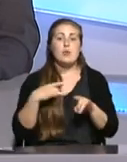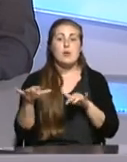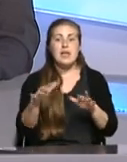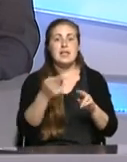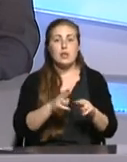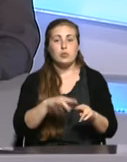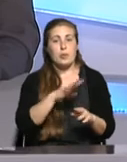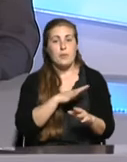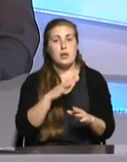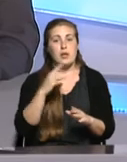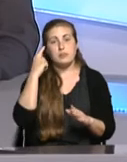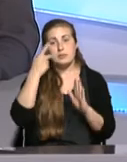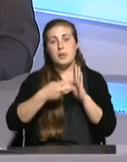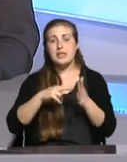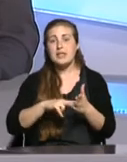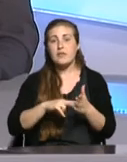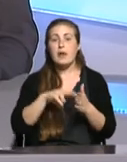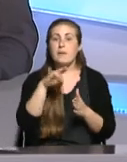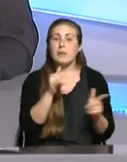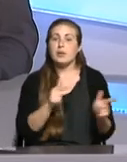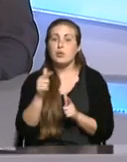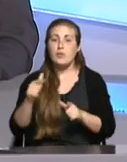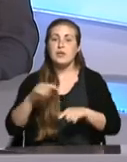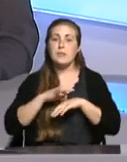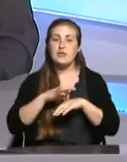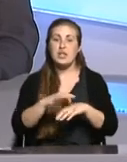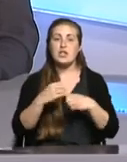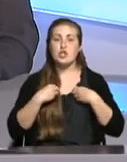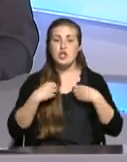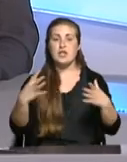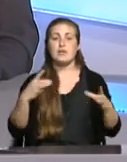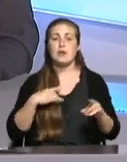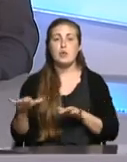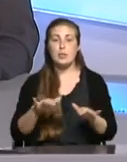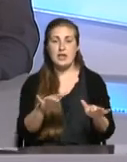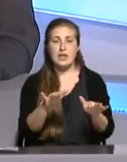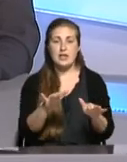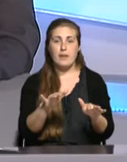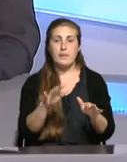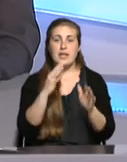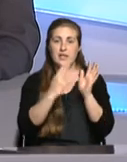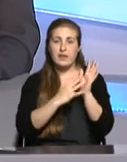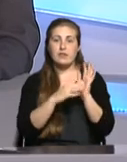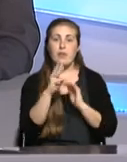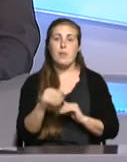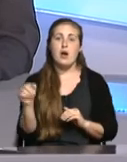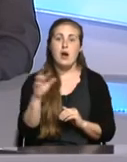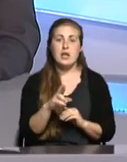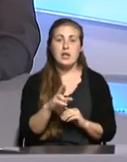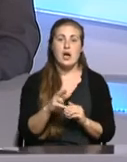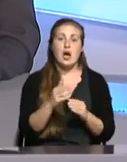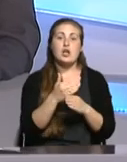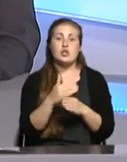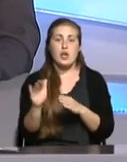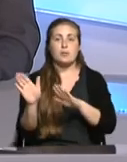были спланированы при подготовке проведения торжественных мира 5 9 мая часть